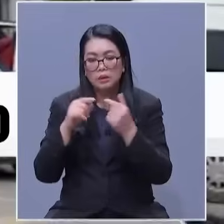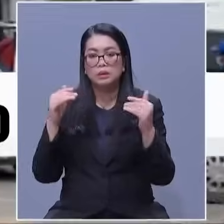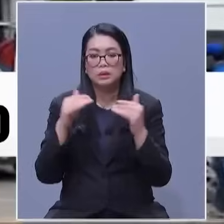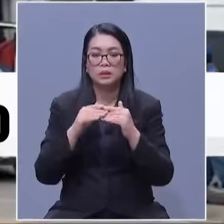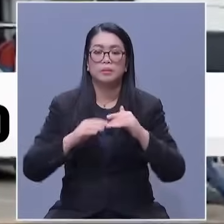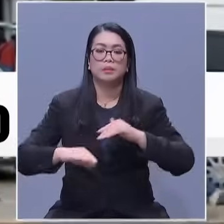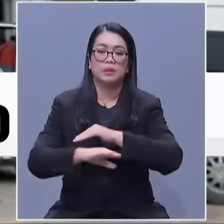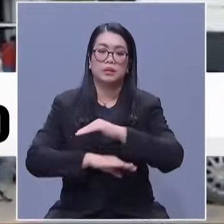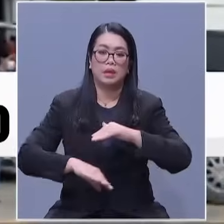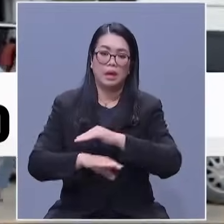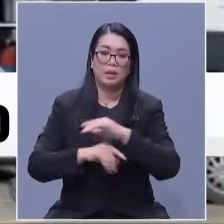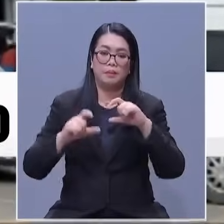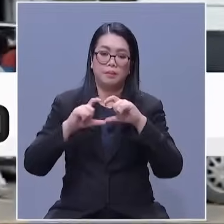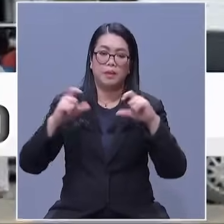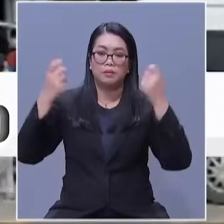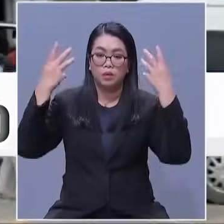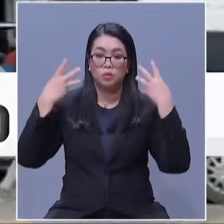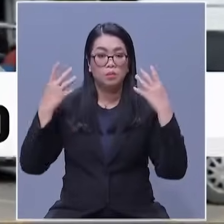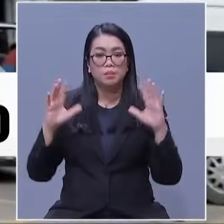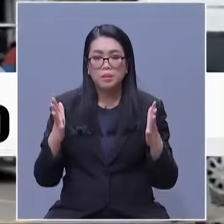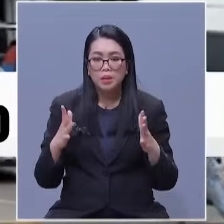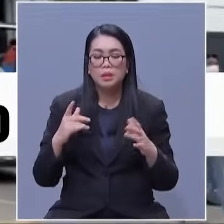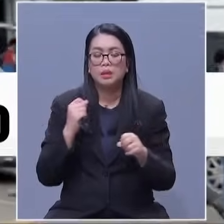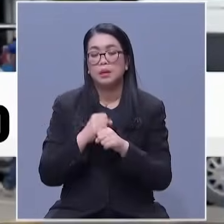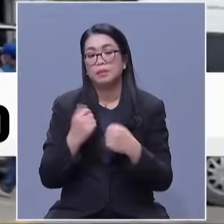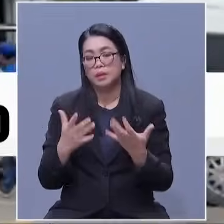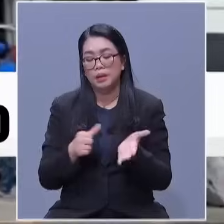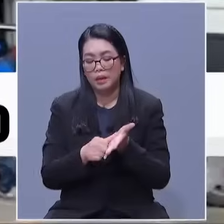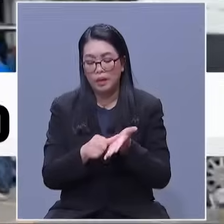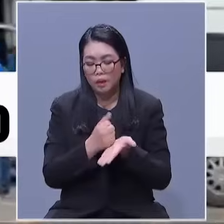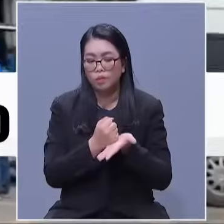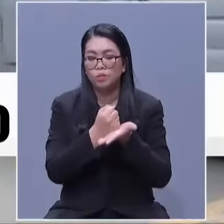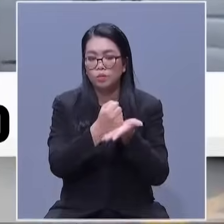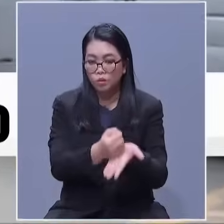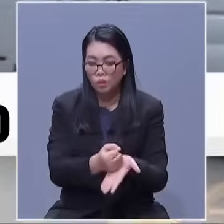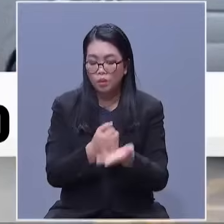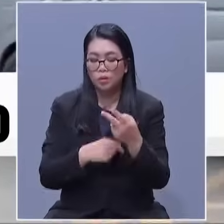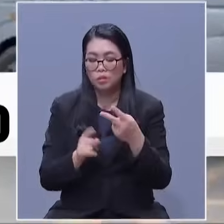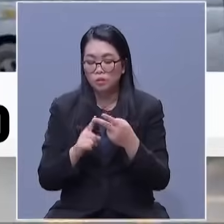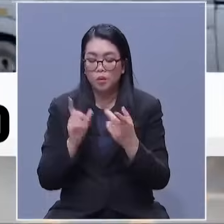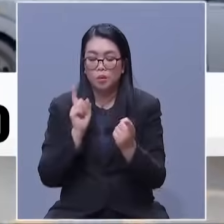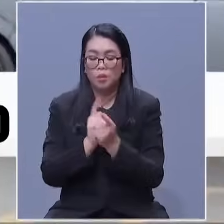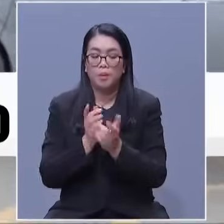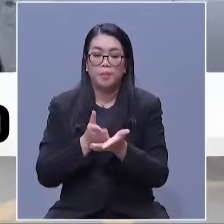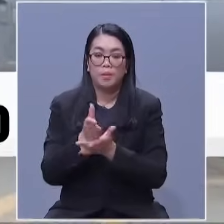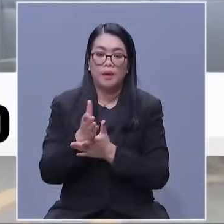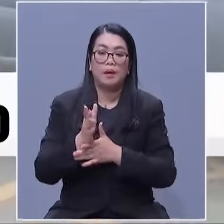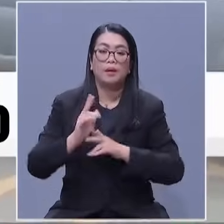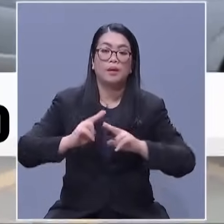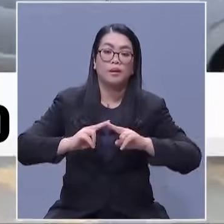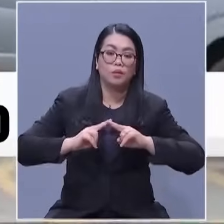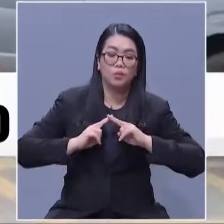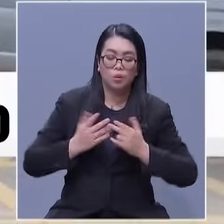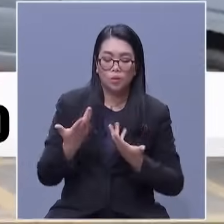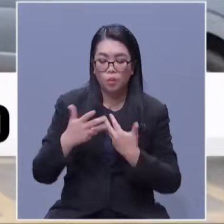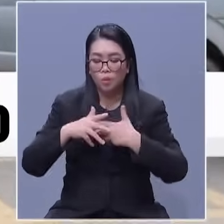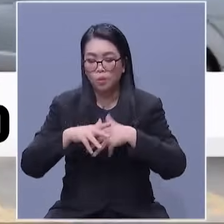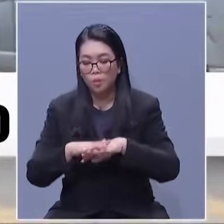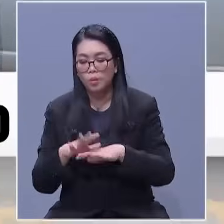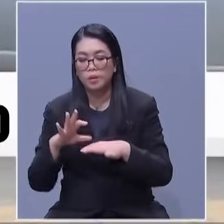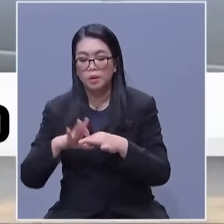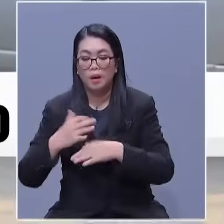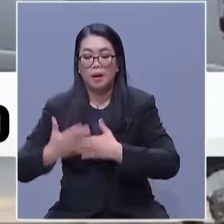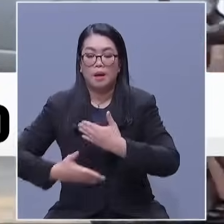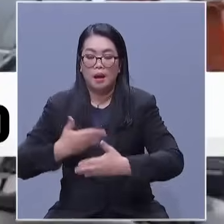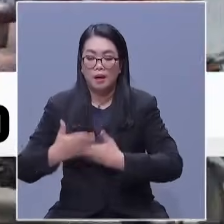านของบุคคลไร้สัญชาติและที่สำคัญก็คือพบกับภาคเอกชนในพื้นที่อำเภอแม่สายเพื่อร่วมหารือเรื่องการค้าช